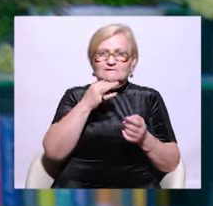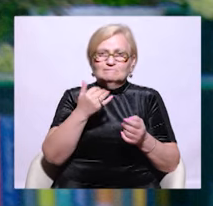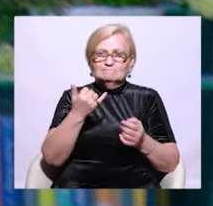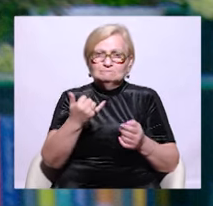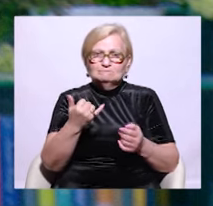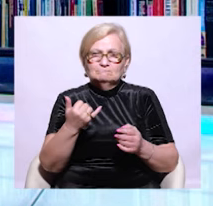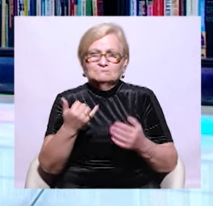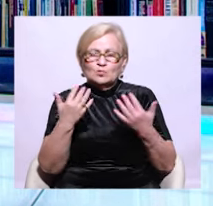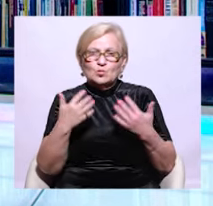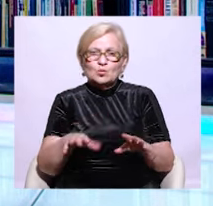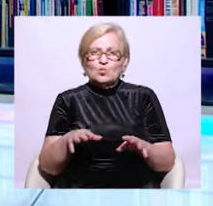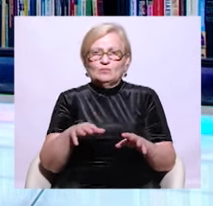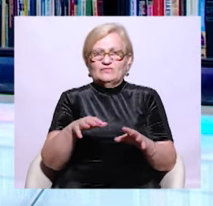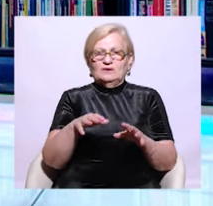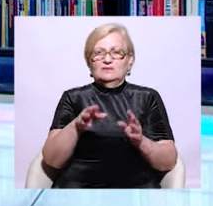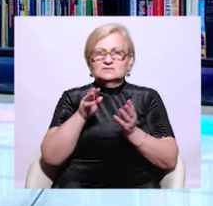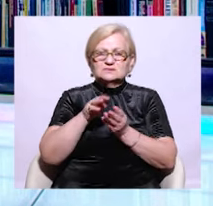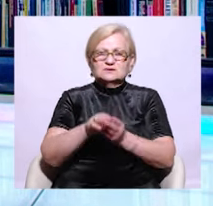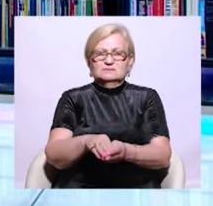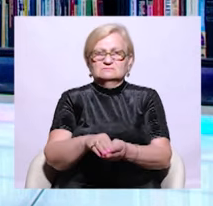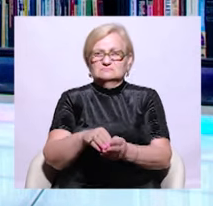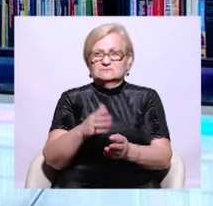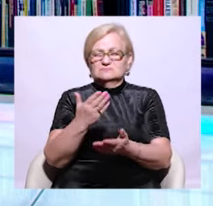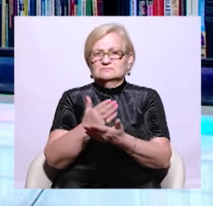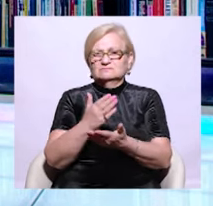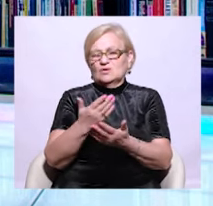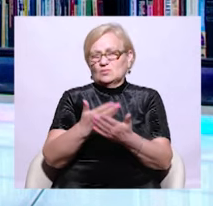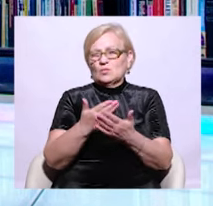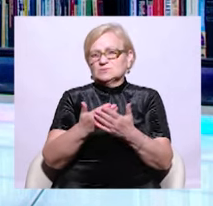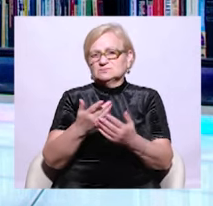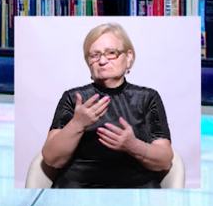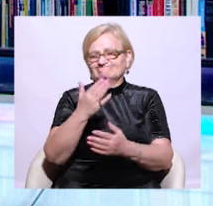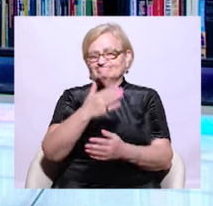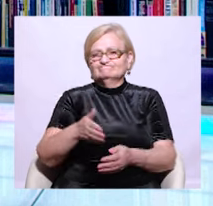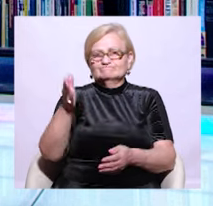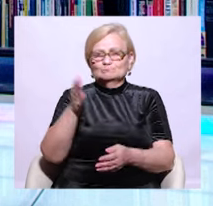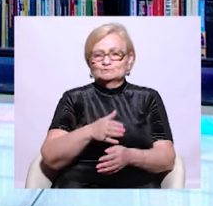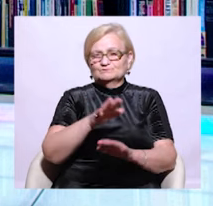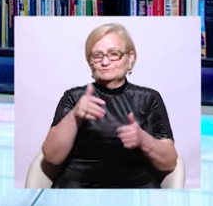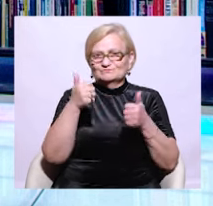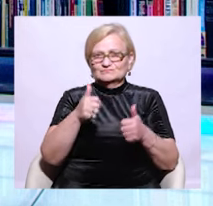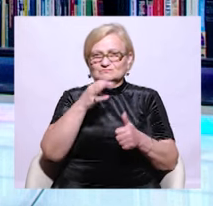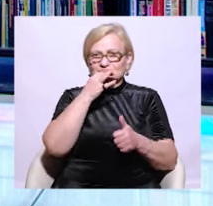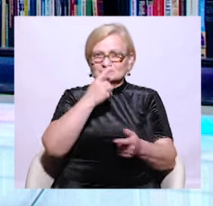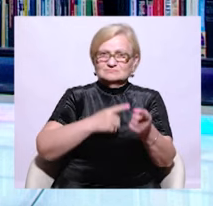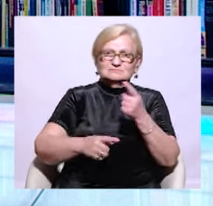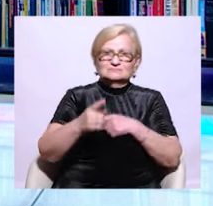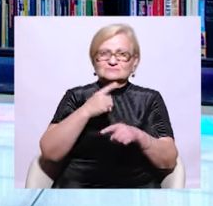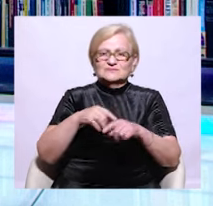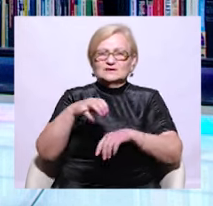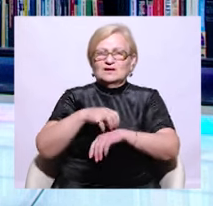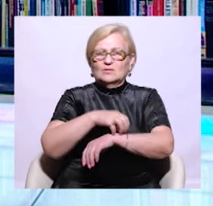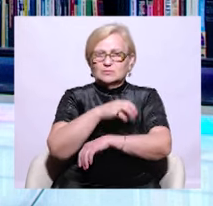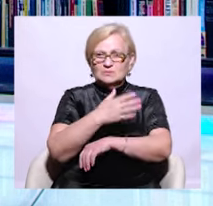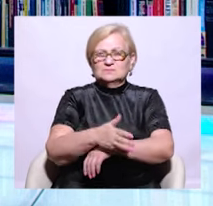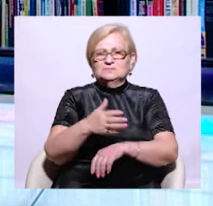სოციალ-დემოკრატიის გამოჩენამ და დაასამარა იმ პროცესებმა, რაც ჩვენ ძალიან კარგად ვიცით და რამაც